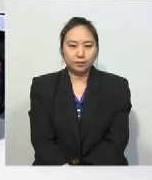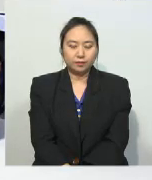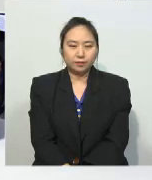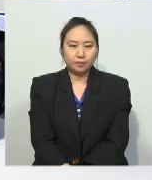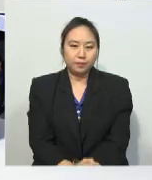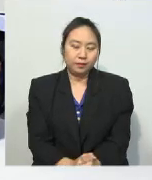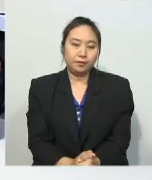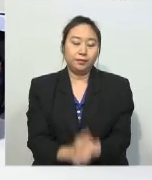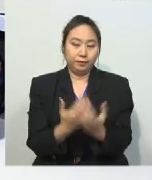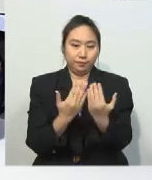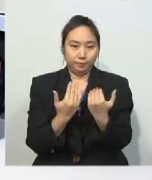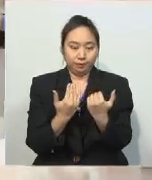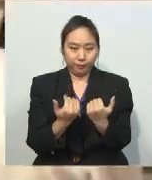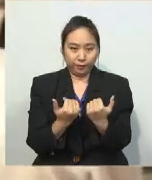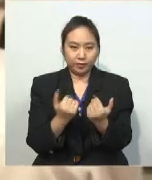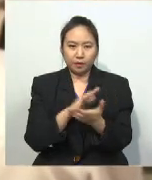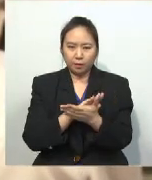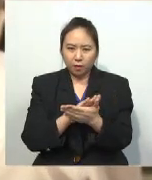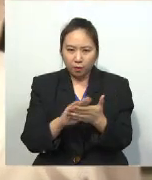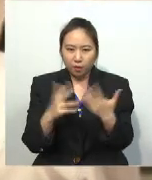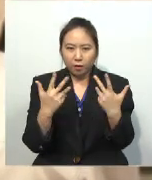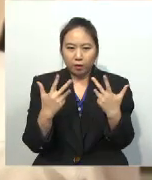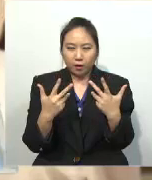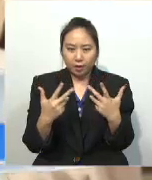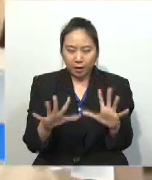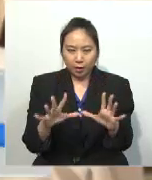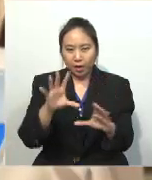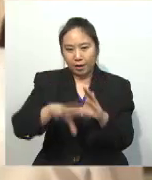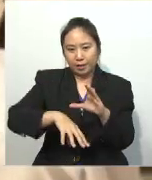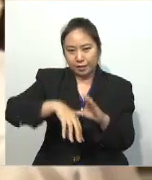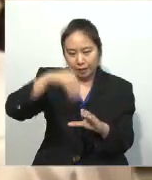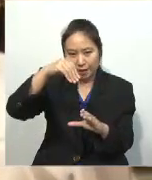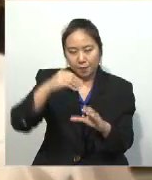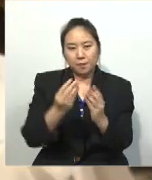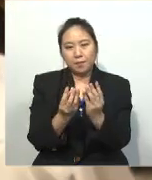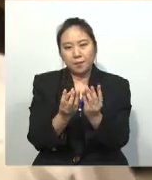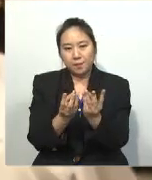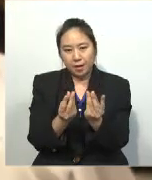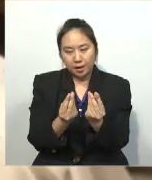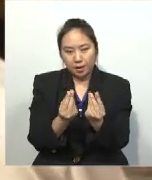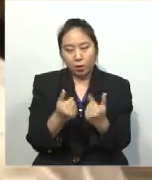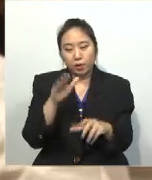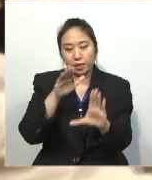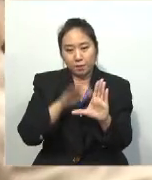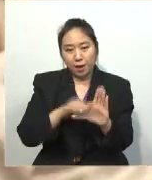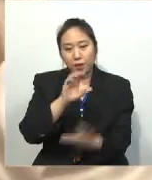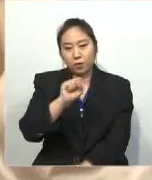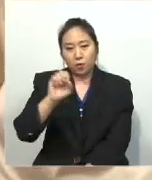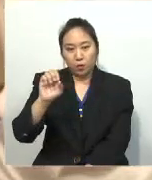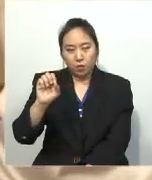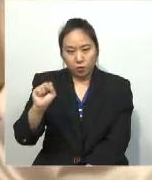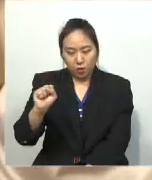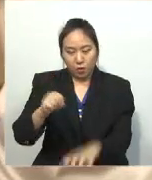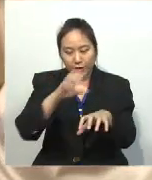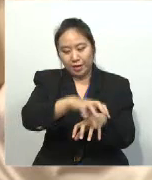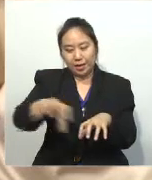ค่ะคุณวิรศักดิ์คุณสุภนันท์ค่ะเรียบร้อยแล้วนะคะสำหรับการจับฉลากเลือกเบอร์สำหรับผู้สมัครส.ส.ในเขตของ